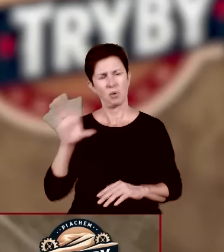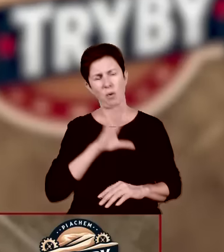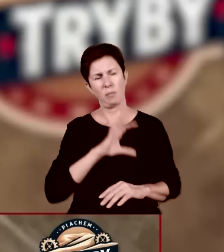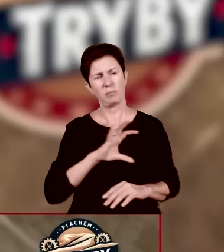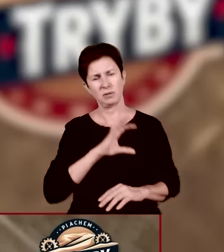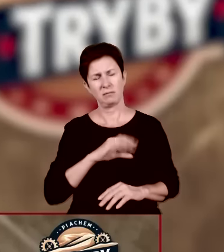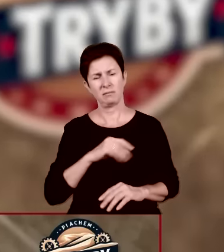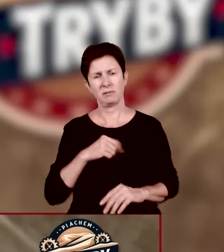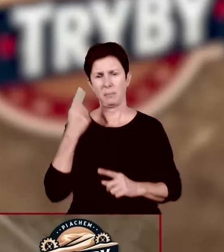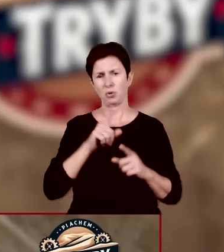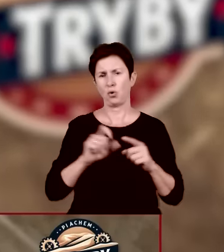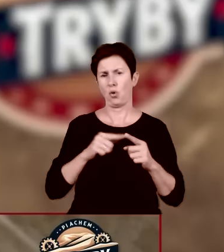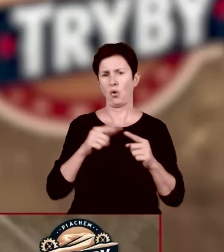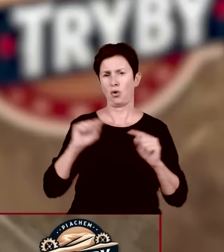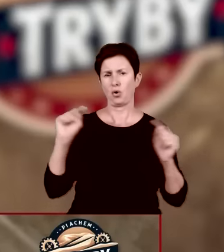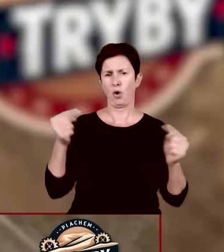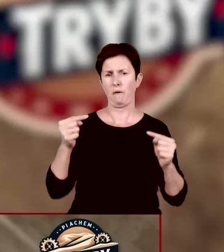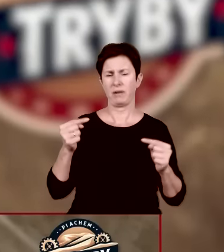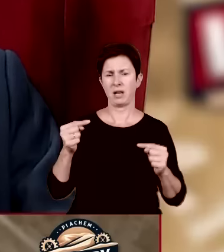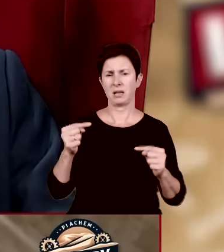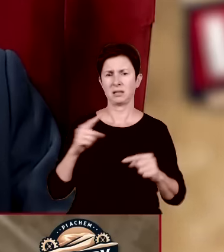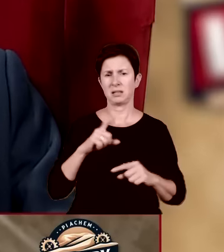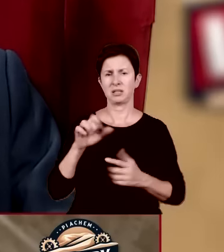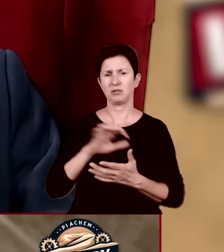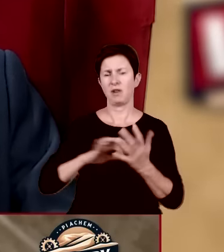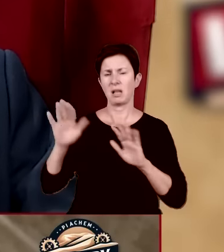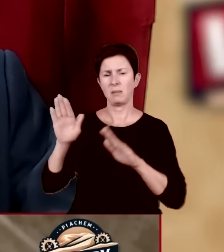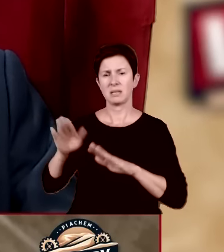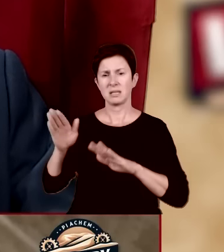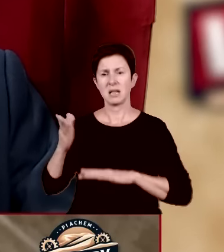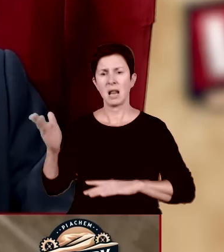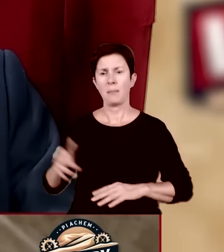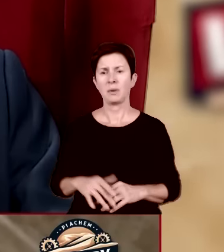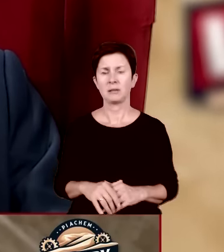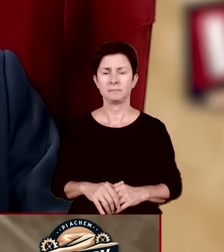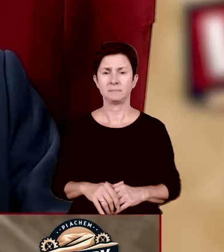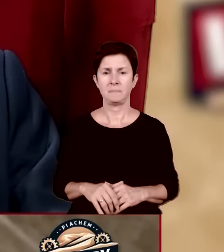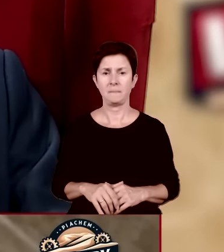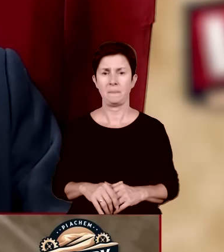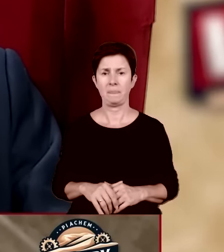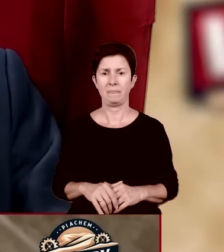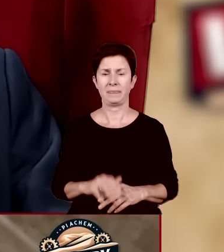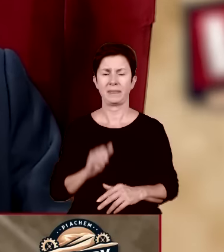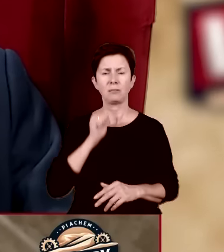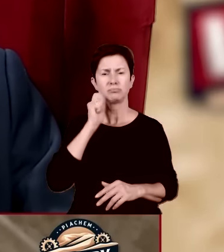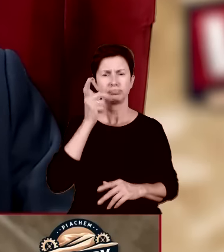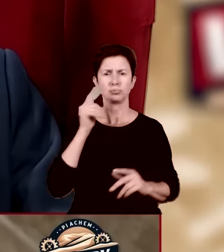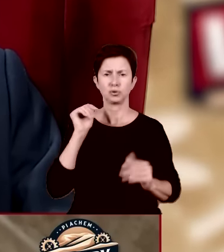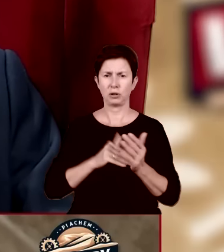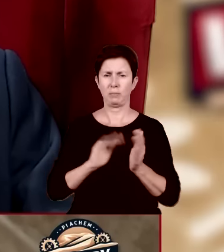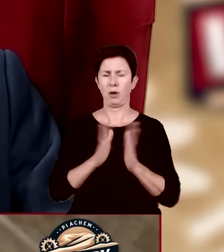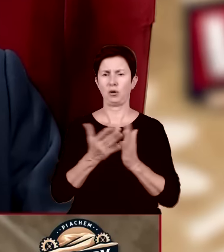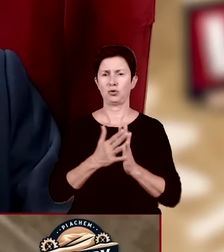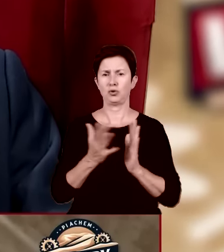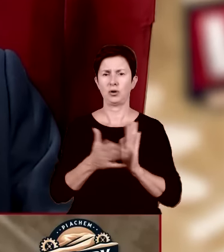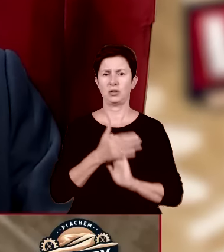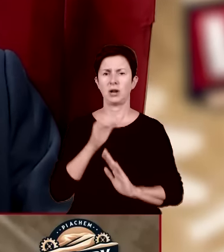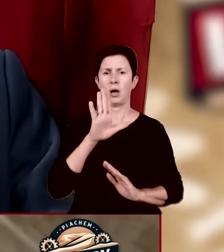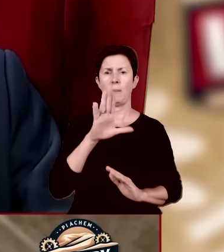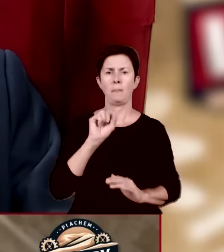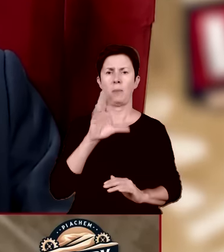konfliktu ze światem islamu. To jest tak, jak to jest książka, do której w tych dniach trzeba sięgać. Andrzej Bobkowski, Szkice